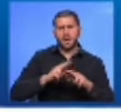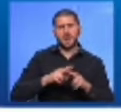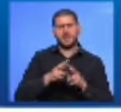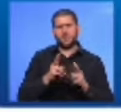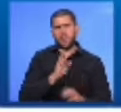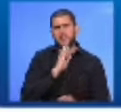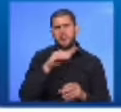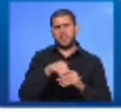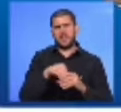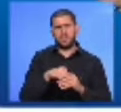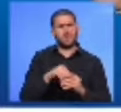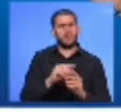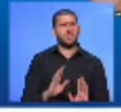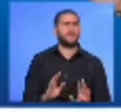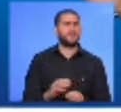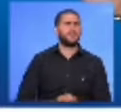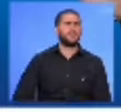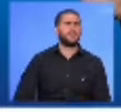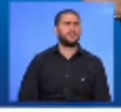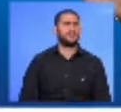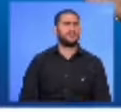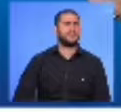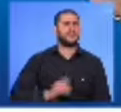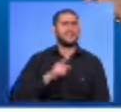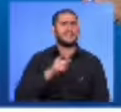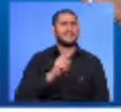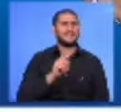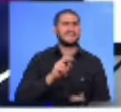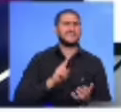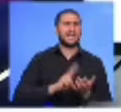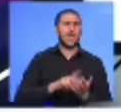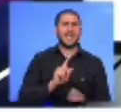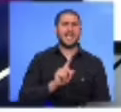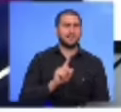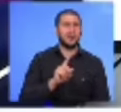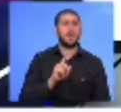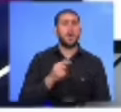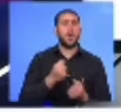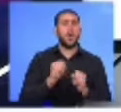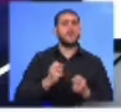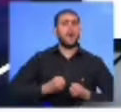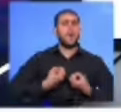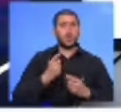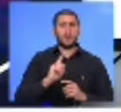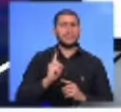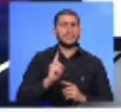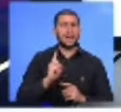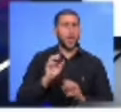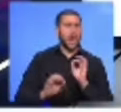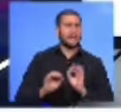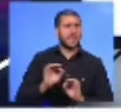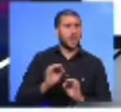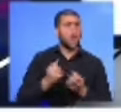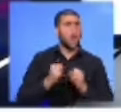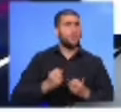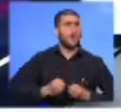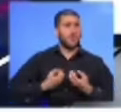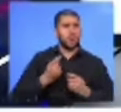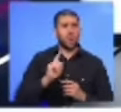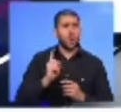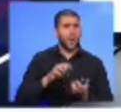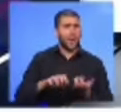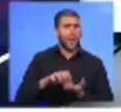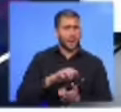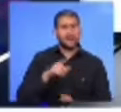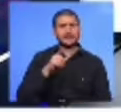כדאי להקל ראש, כי זה דבר תאוצה. הפגנות פרועות אינן לגיטימיות. וחופש הביטוי הוא לא חופש להסתה, חופש הביטוי הוא לא לכאוס, זה